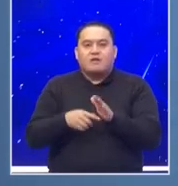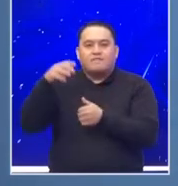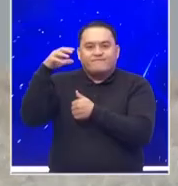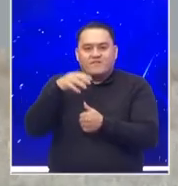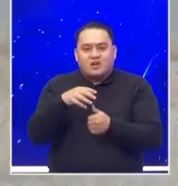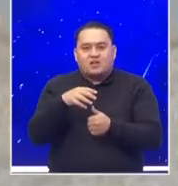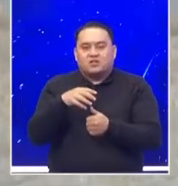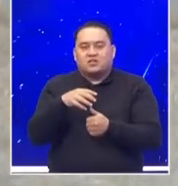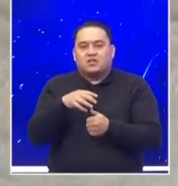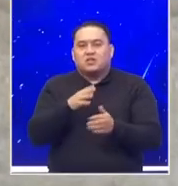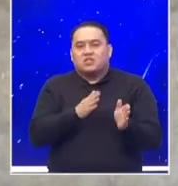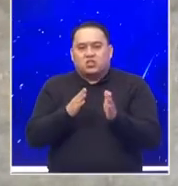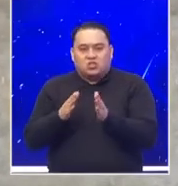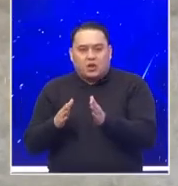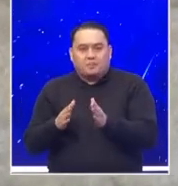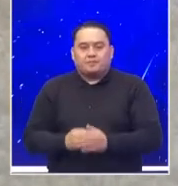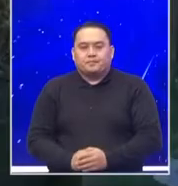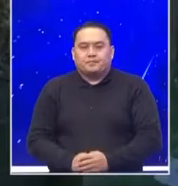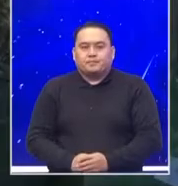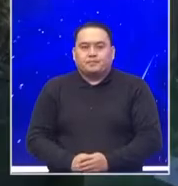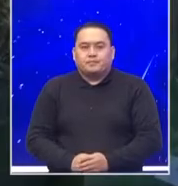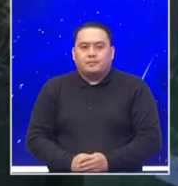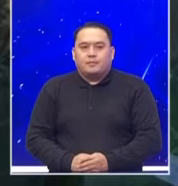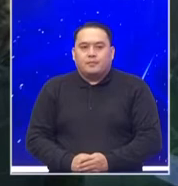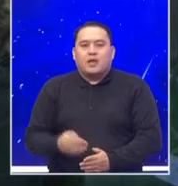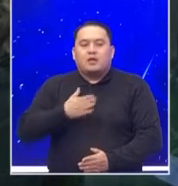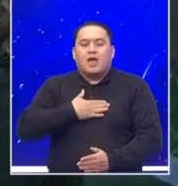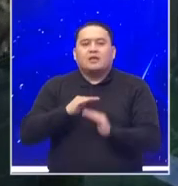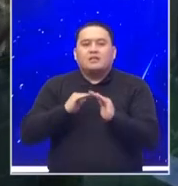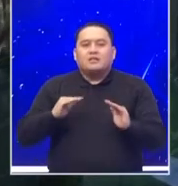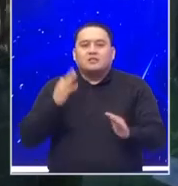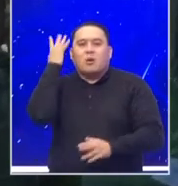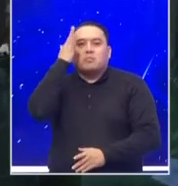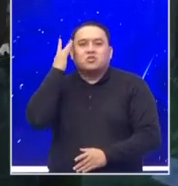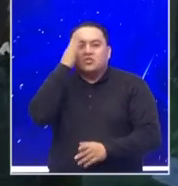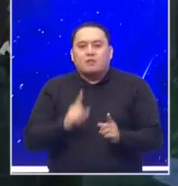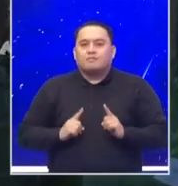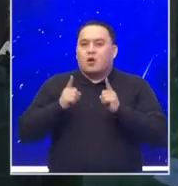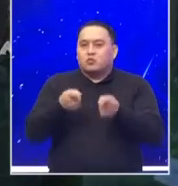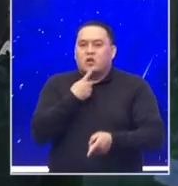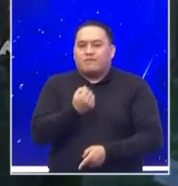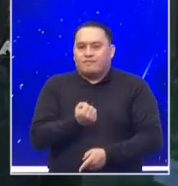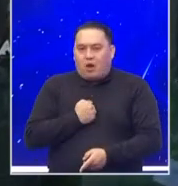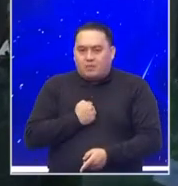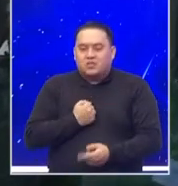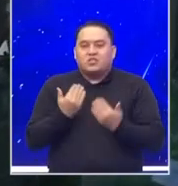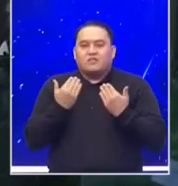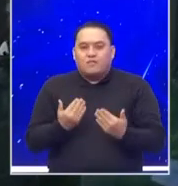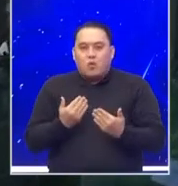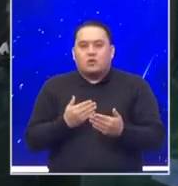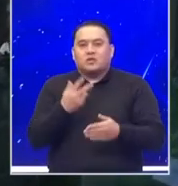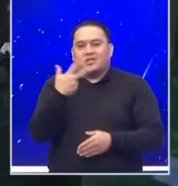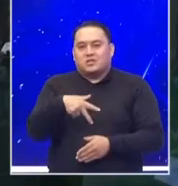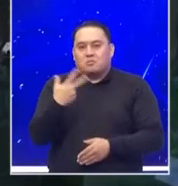системой д-6 серии 4 детства мечтал попасть в ряды вооруженных сил республики казахстан и сегодня служил